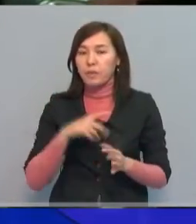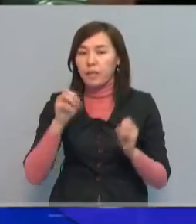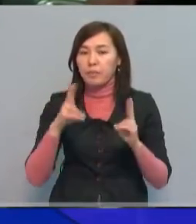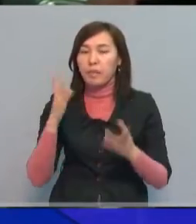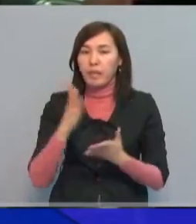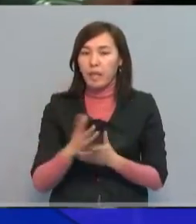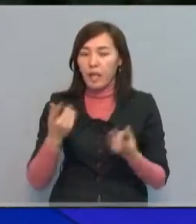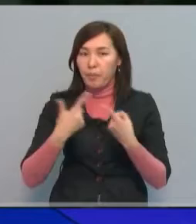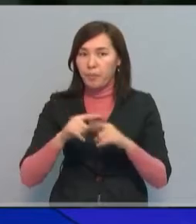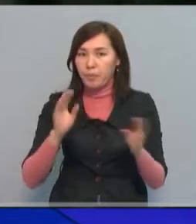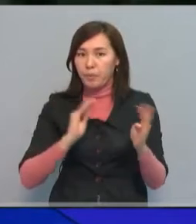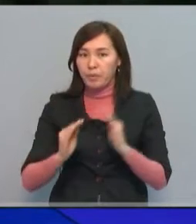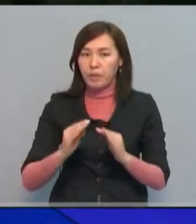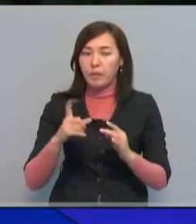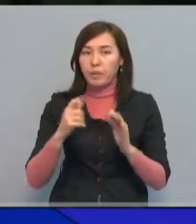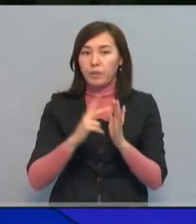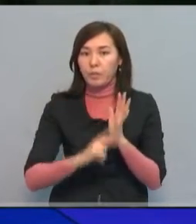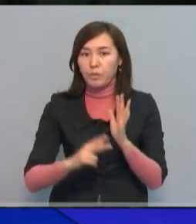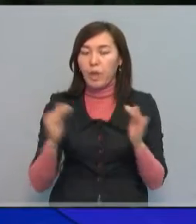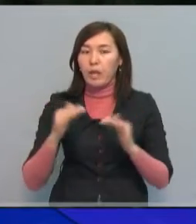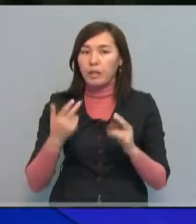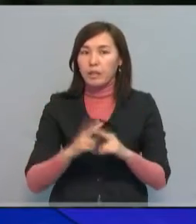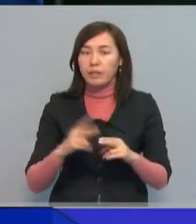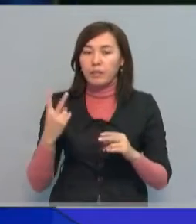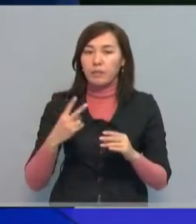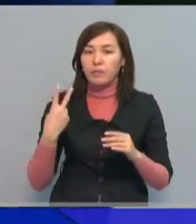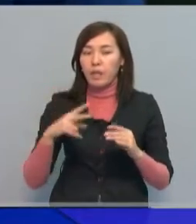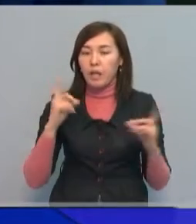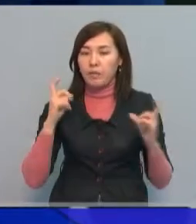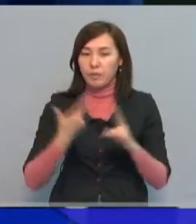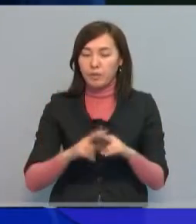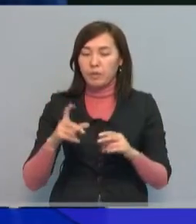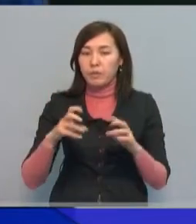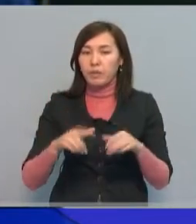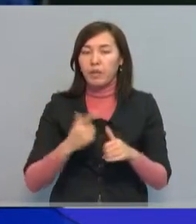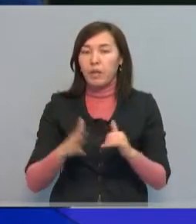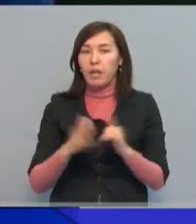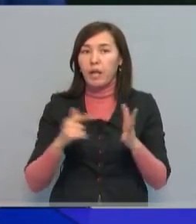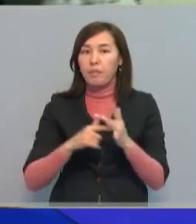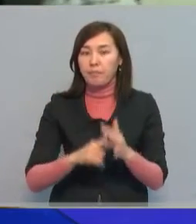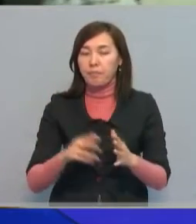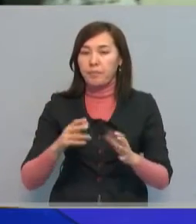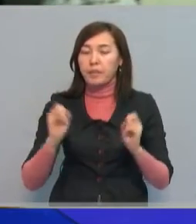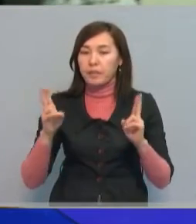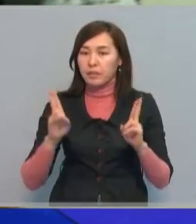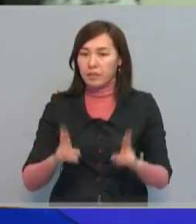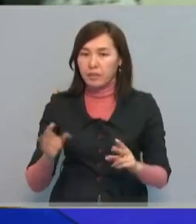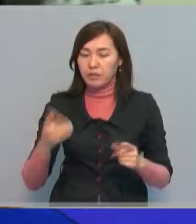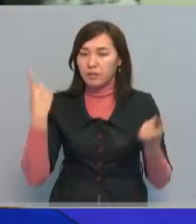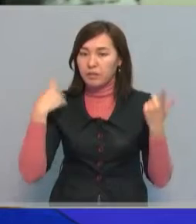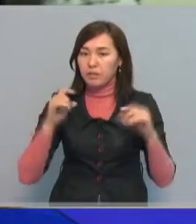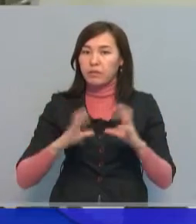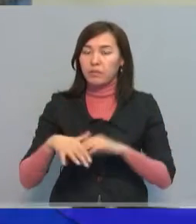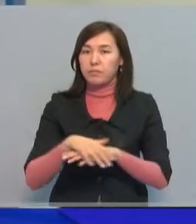Маман» является модернизация 180 колледжей и 20 вузов по 100 наиболее востребованным профессиям и